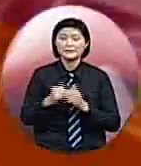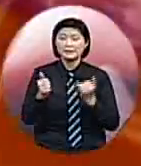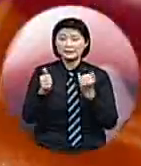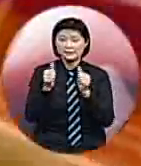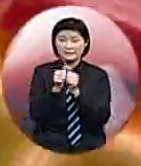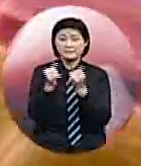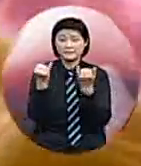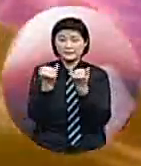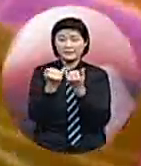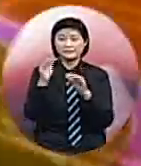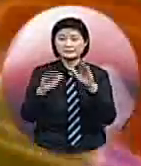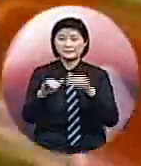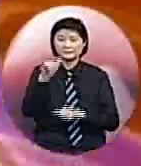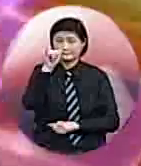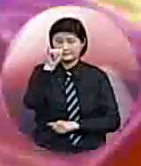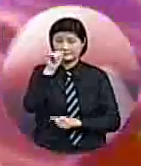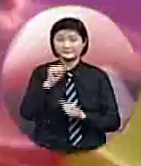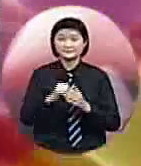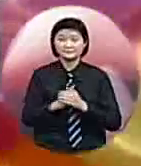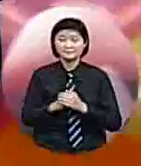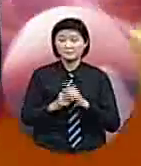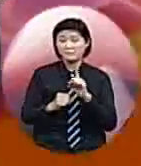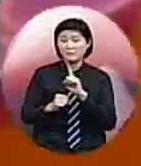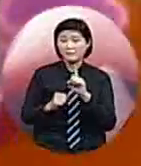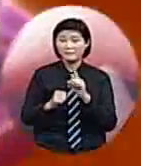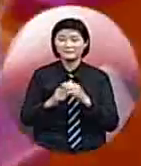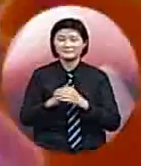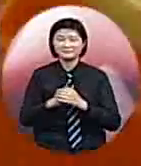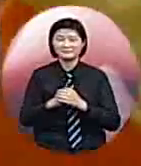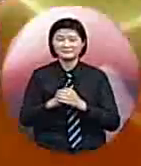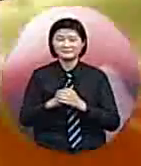남녀간의 차이점이 좀 있어요. 차이점? 예. 네. 근데